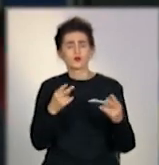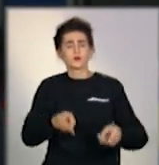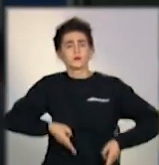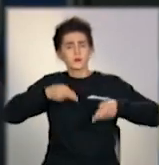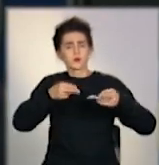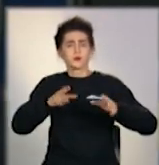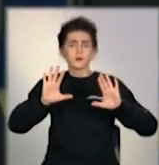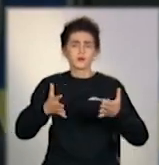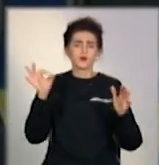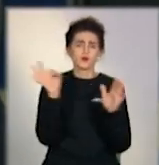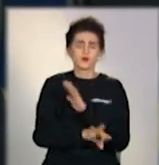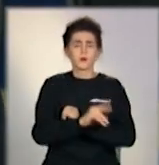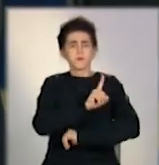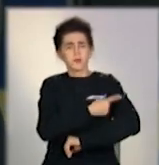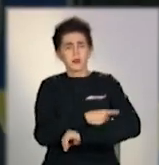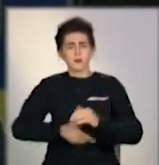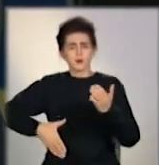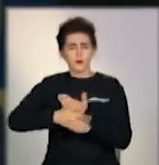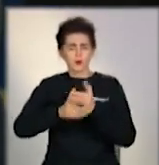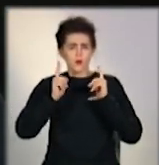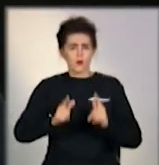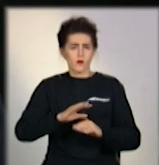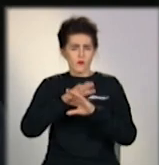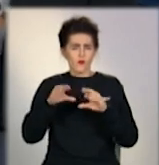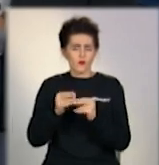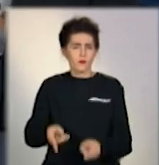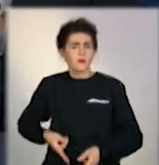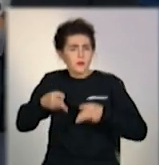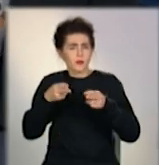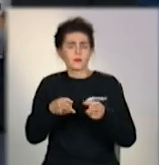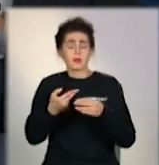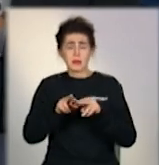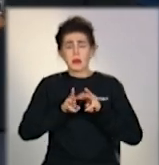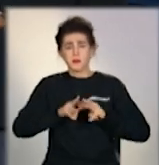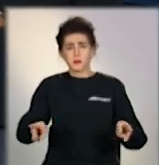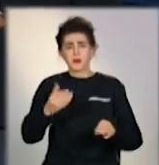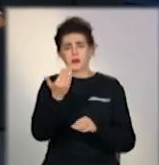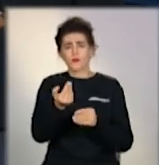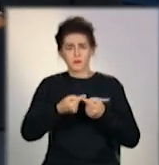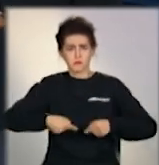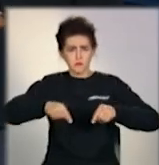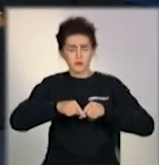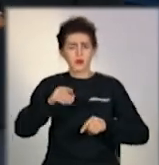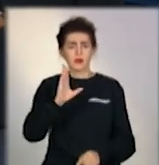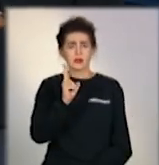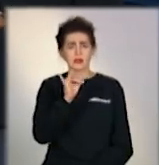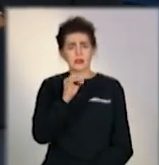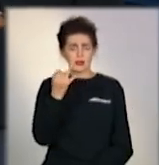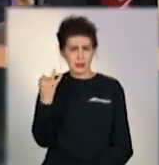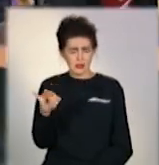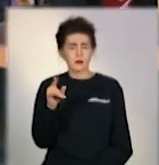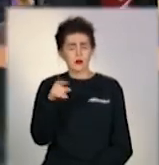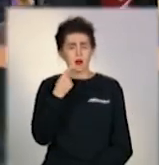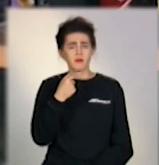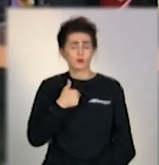Якщо раптом комусь потрібна медична допомога, вони також можуть дістатися сюди. Міністр інфраструктури України Владислав Криклій